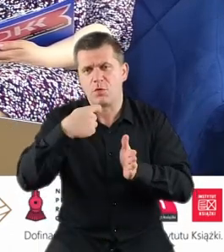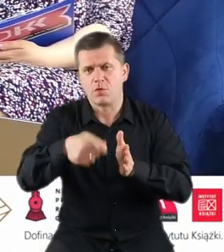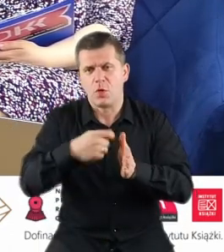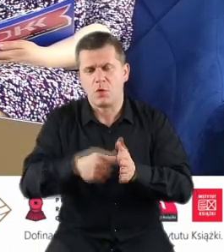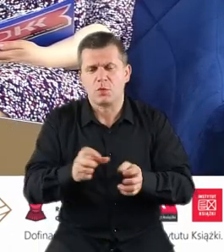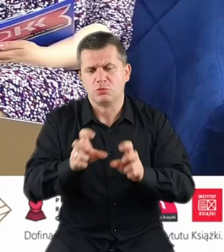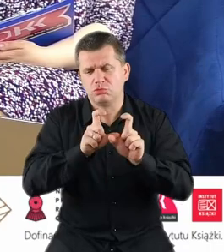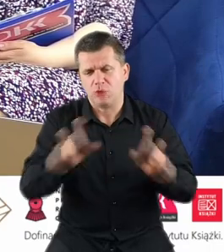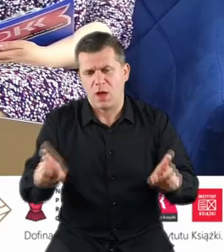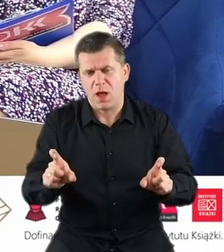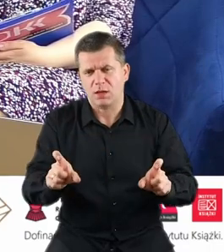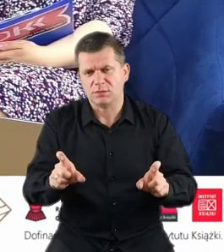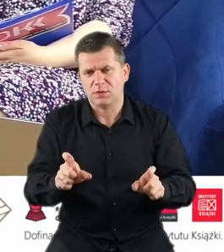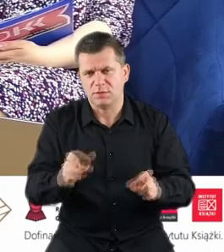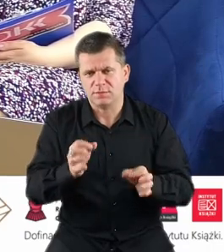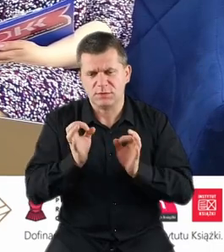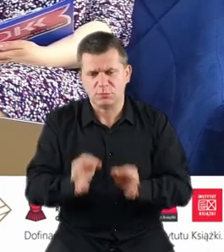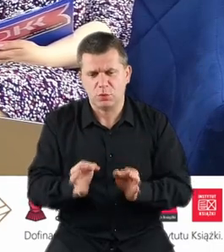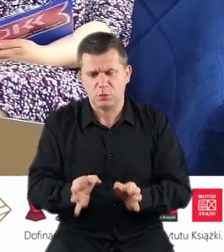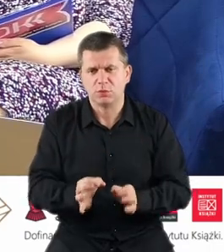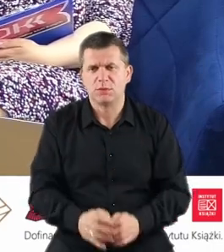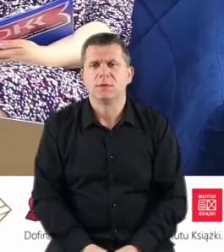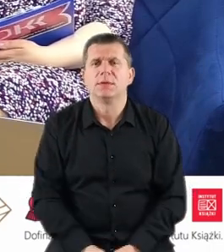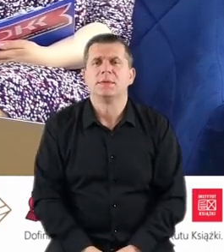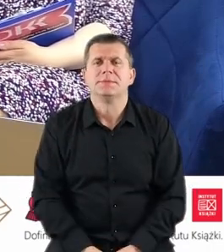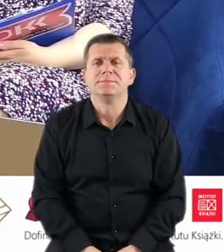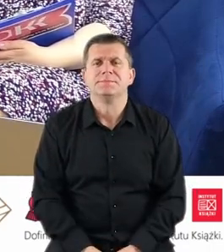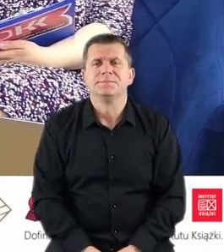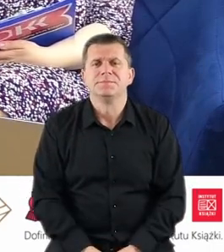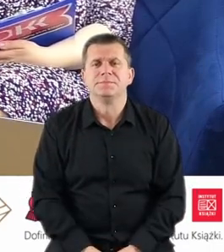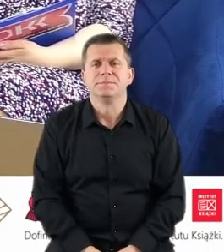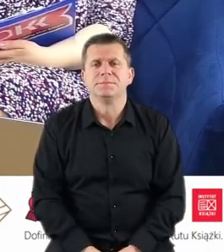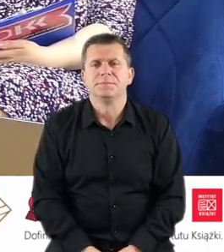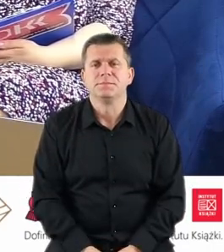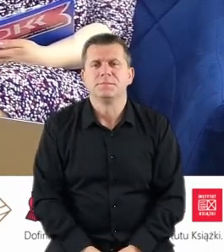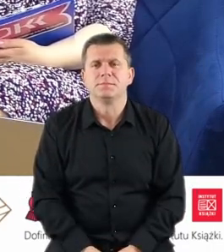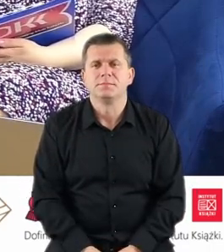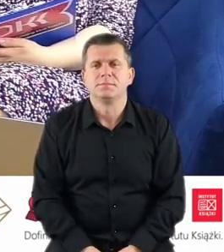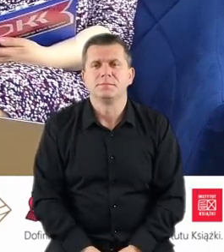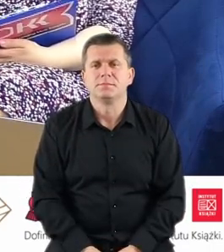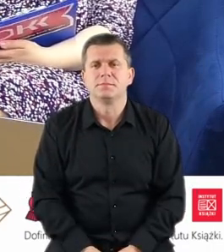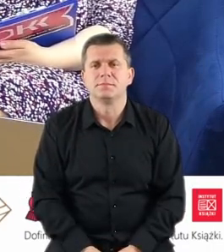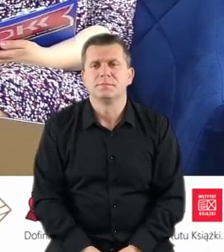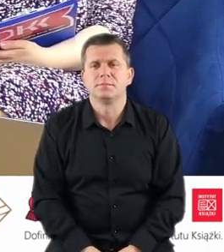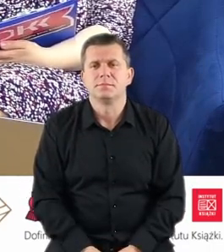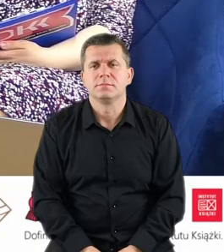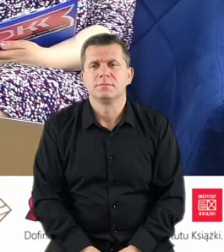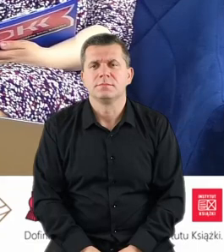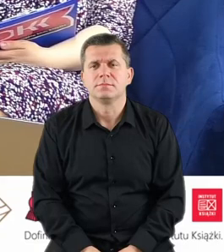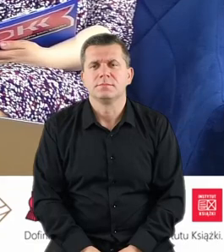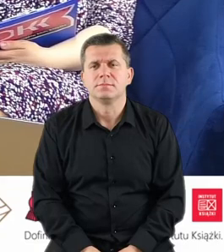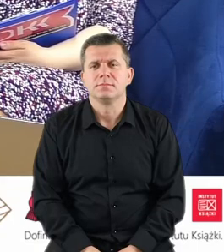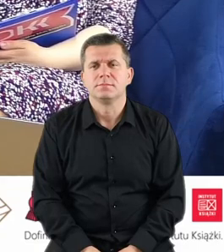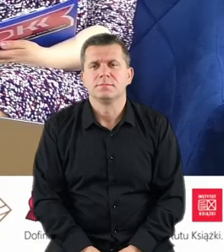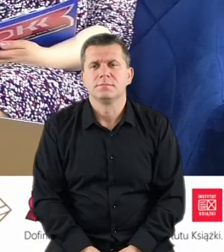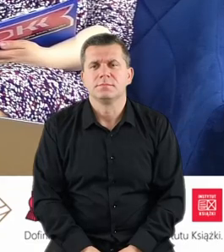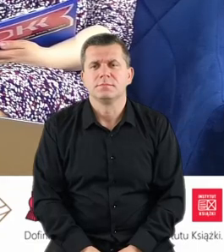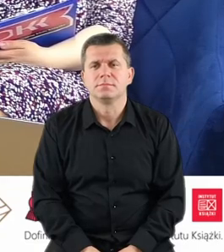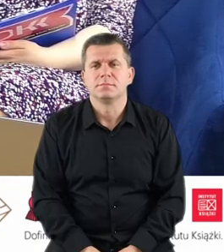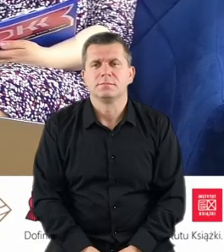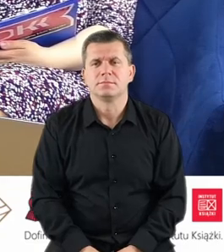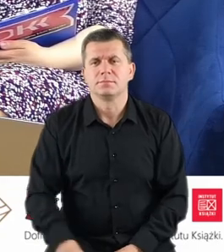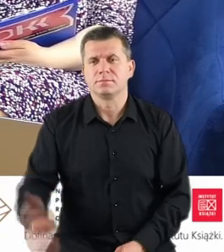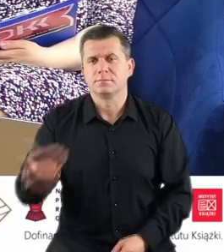dość współczesnych, o kraju Iran, Irak albo tamte okolice, gdzie